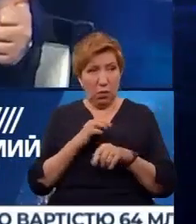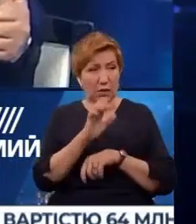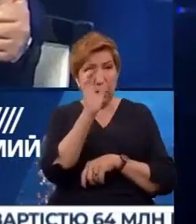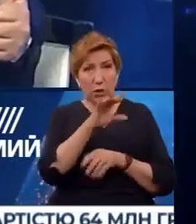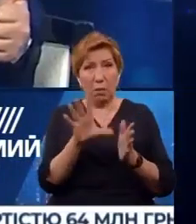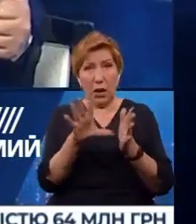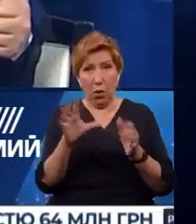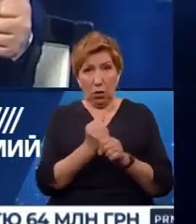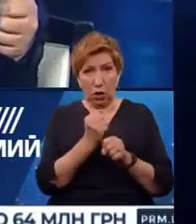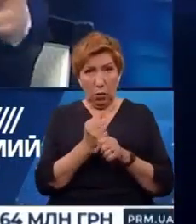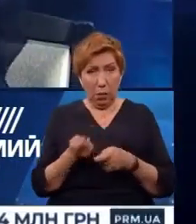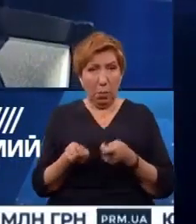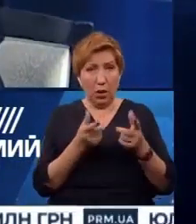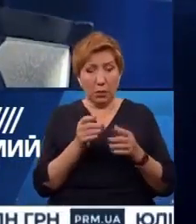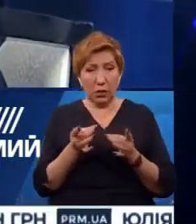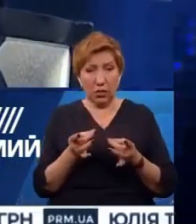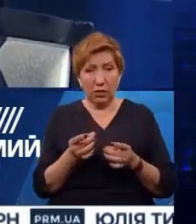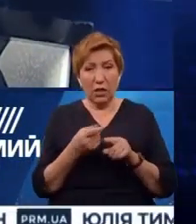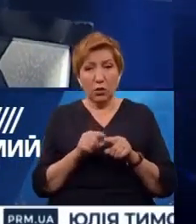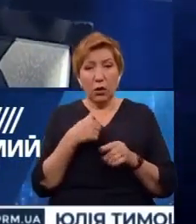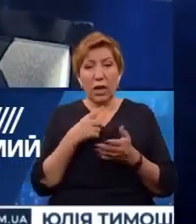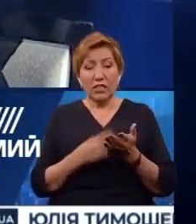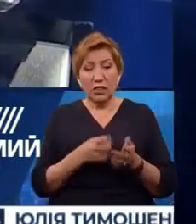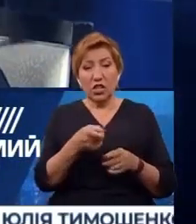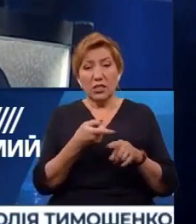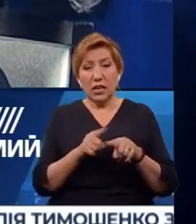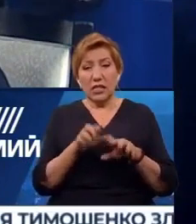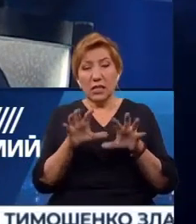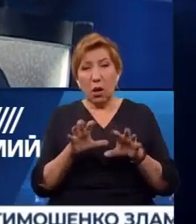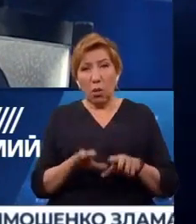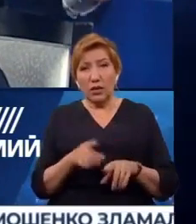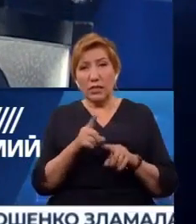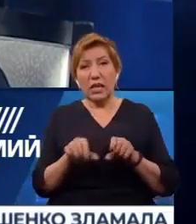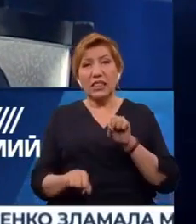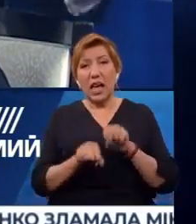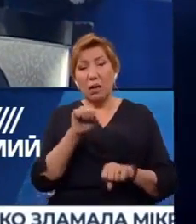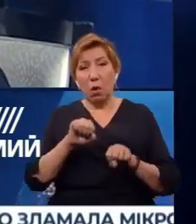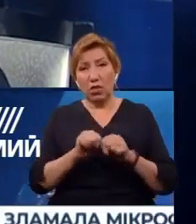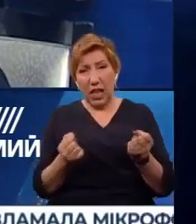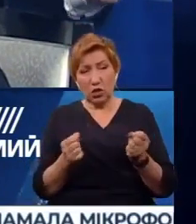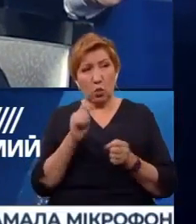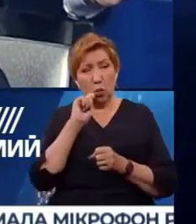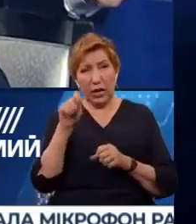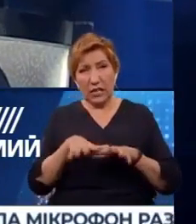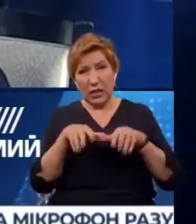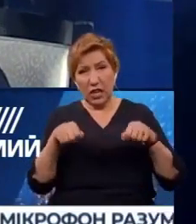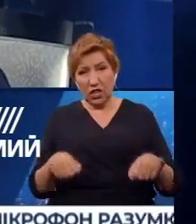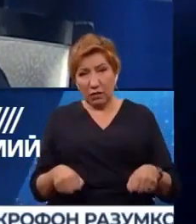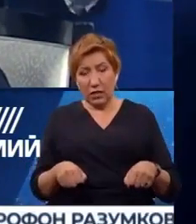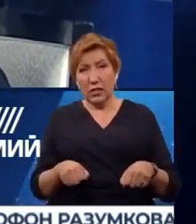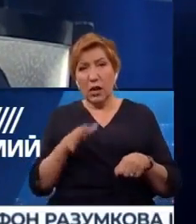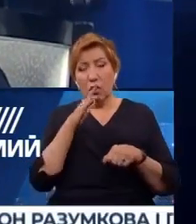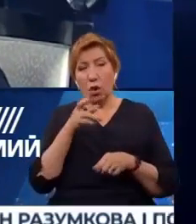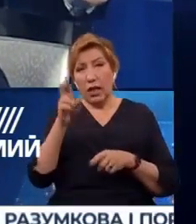ставимо рекорди по експорту сировини. І тому я стверджую, що цей закон – це фактично демонтаж української державності. Тому що